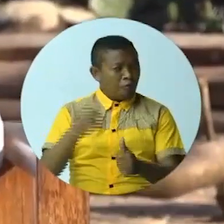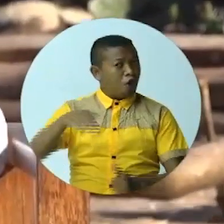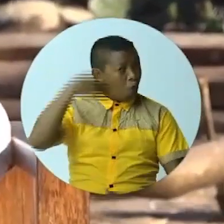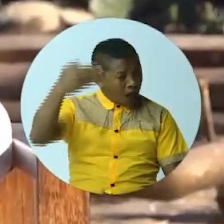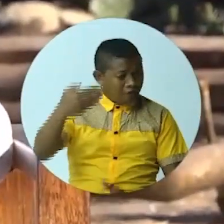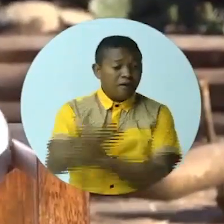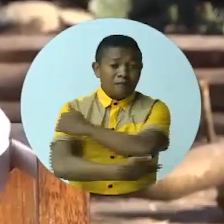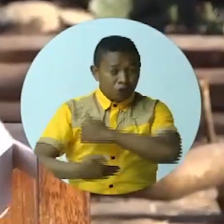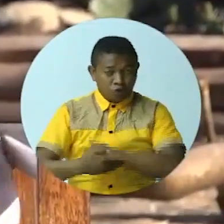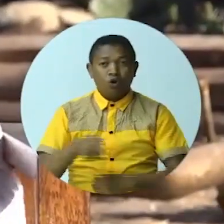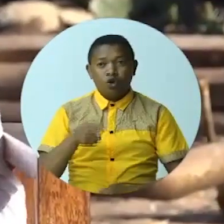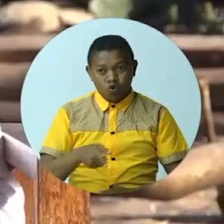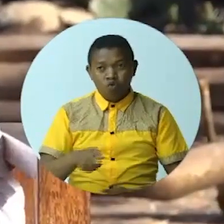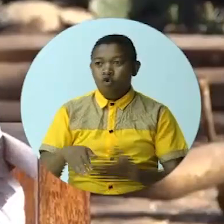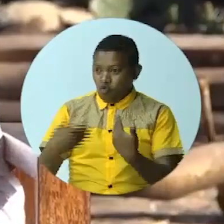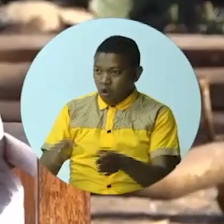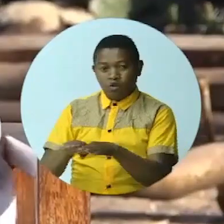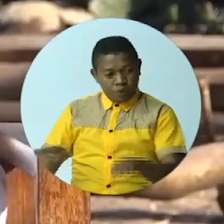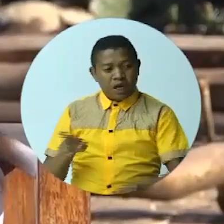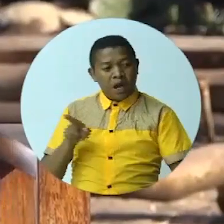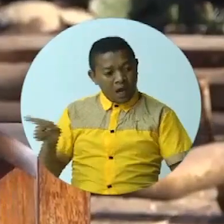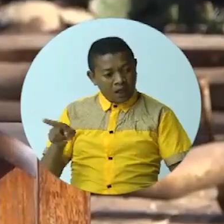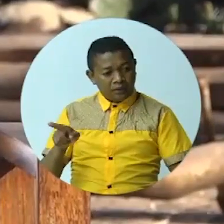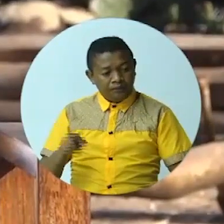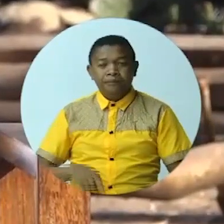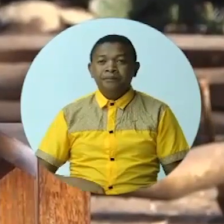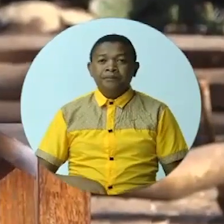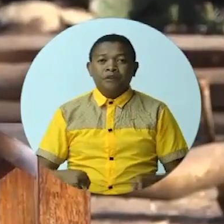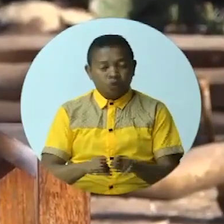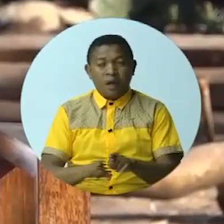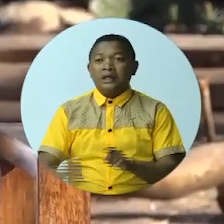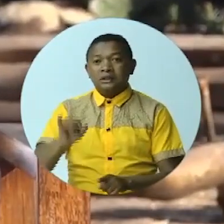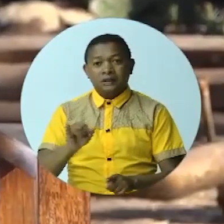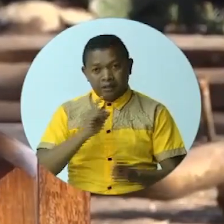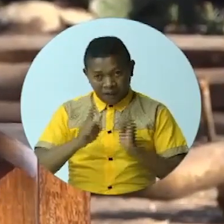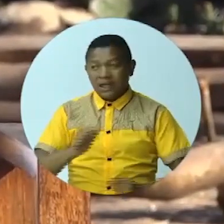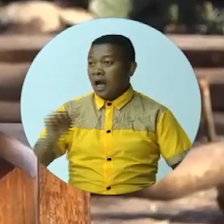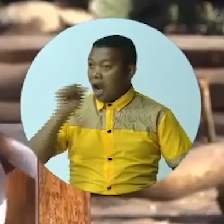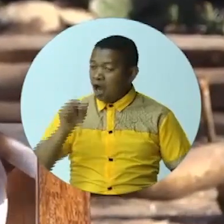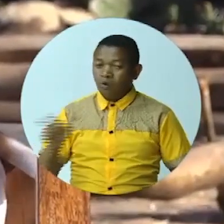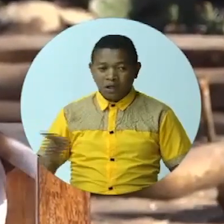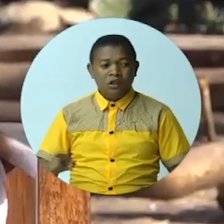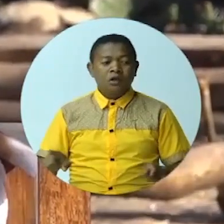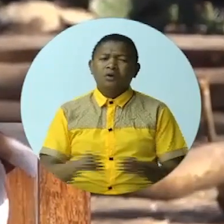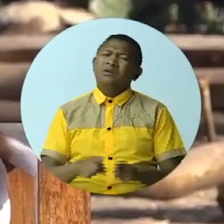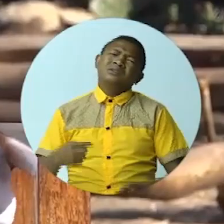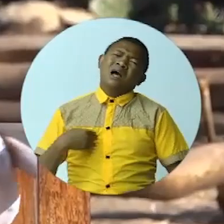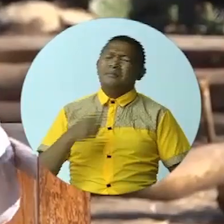zavatra fodilavitra samaro samihafa fa indrindra amin'ny resaka rano lazaiko anareo fa